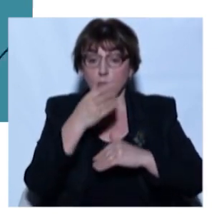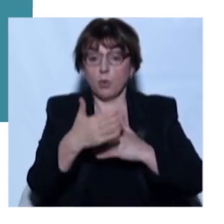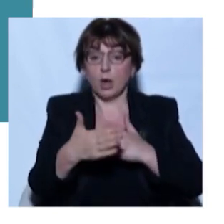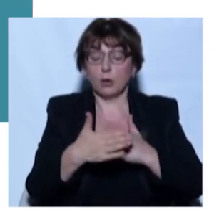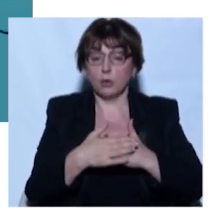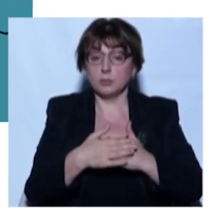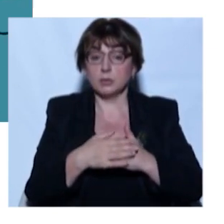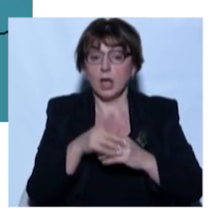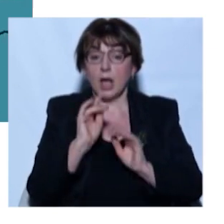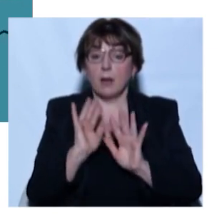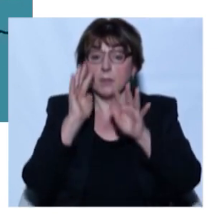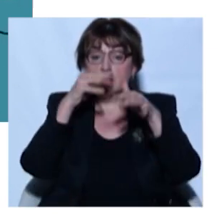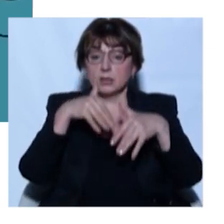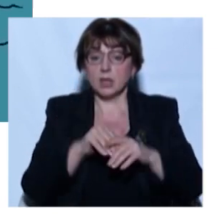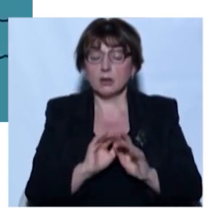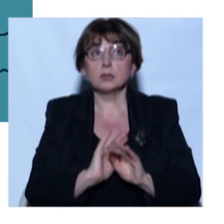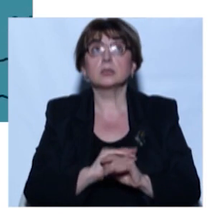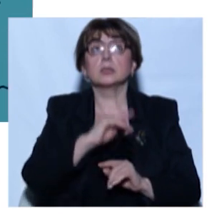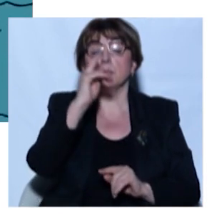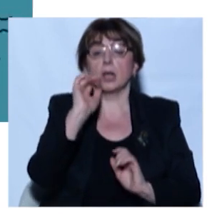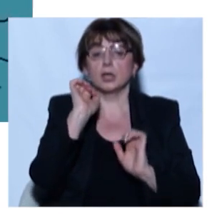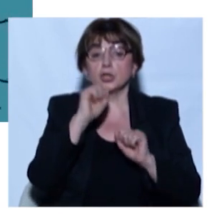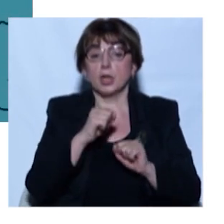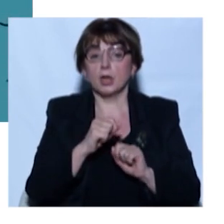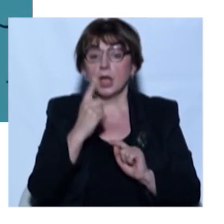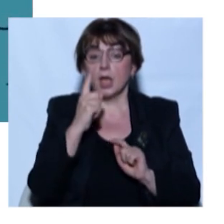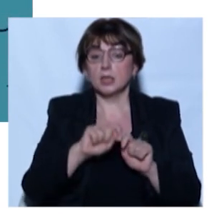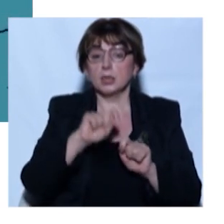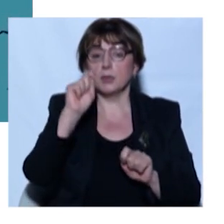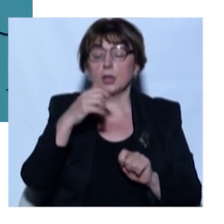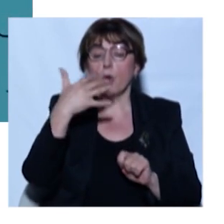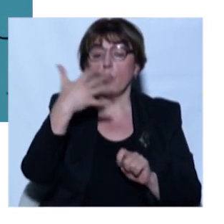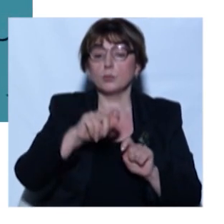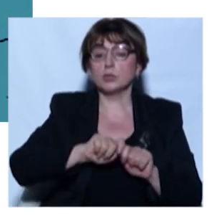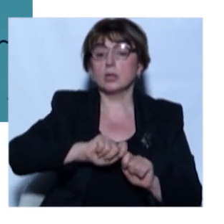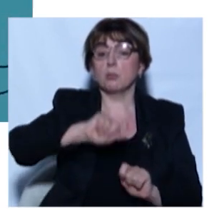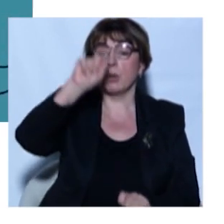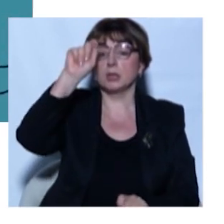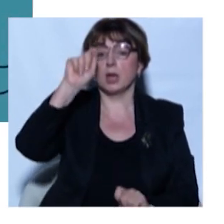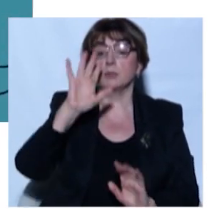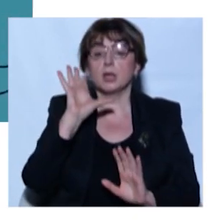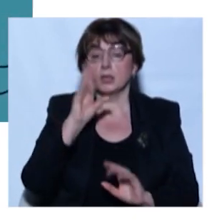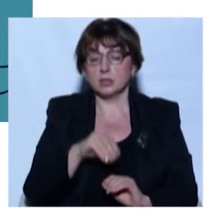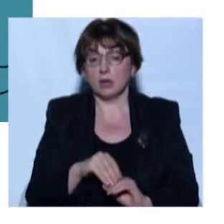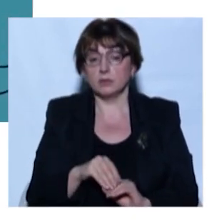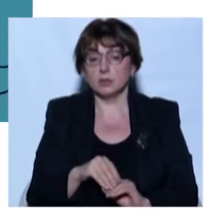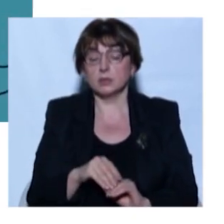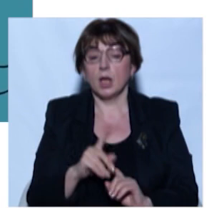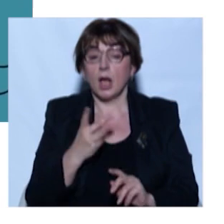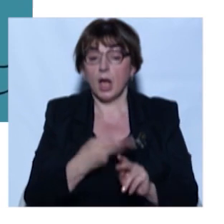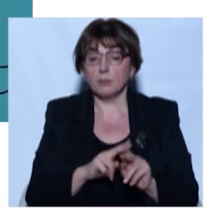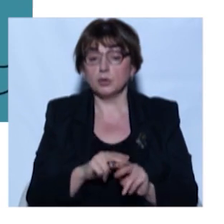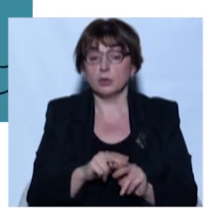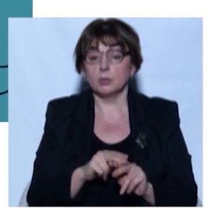მოახლოებისას ამ ტალღის სიმაღლე შეიძლება 1 მეტრიდან 50 მეტრამდეც კი მიაღწიოს. ამის